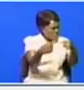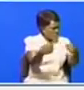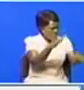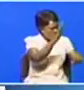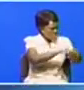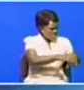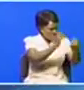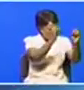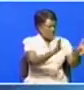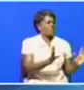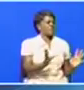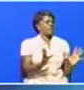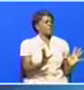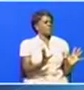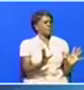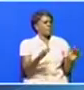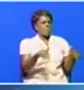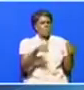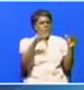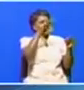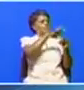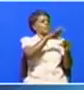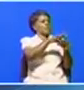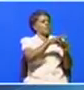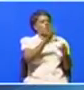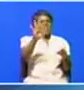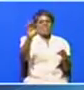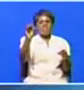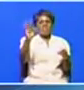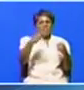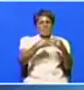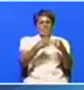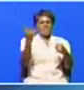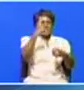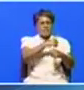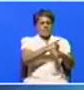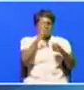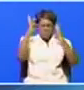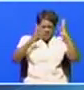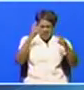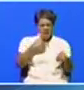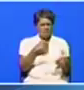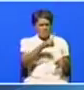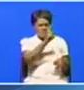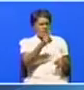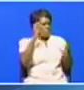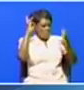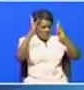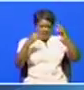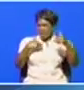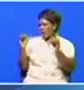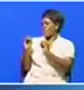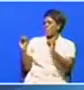si vizuri, si vizuri. Tunasubiri uchaguzi utafanyika katika siku 38. Una wasiwasi? Sina wasiwasi,